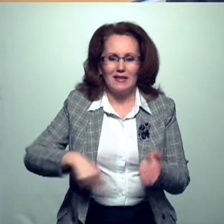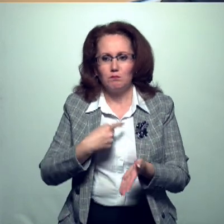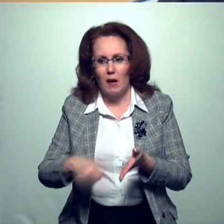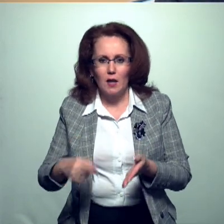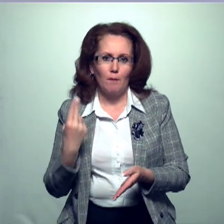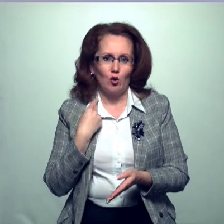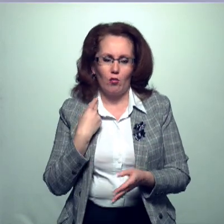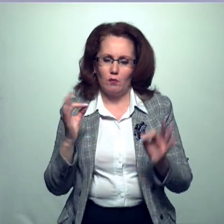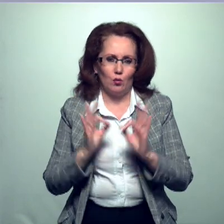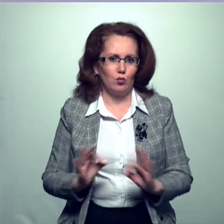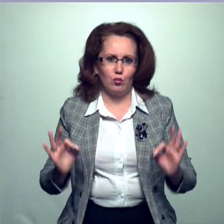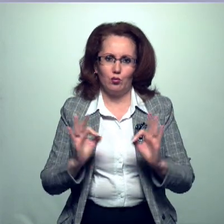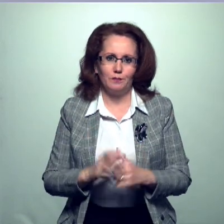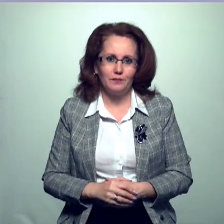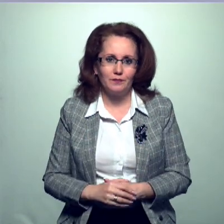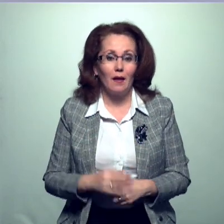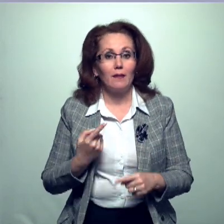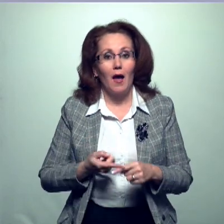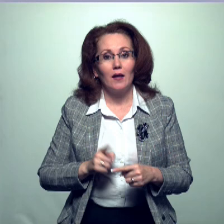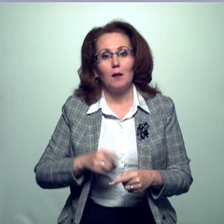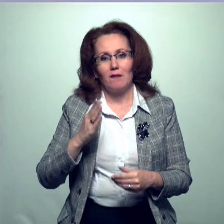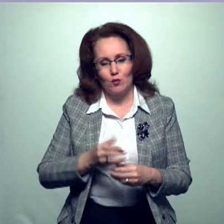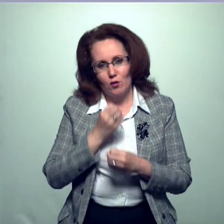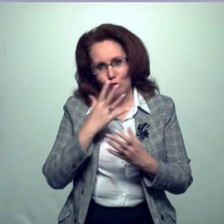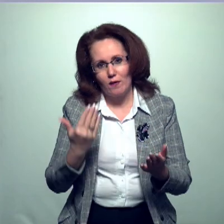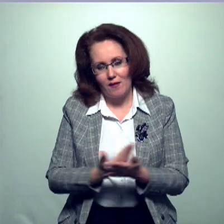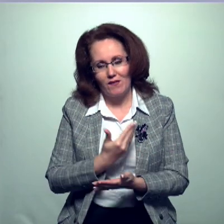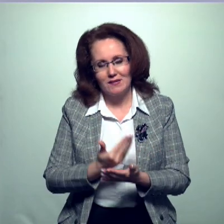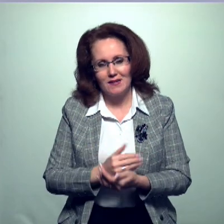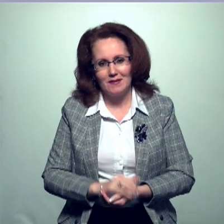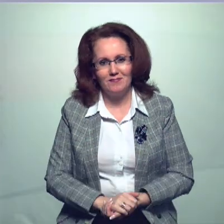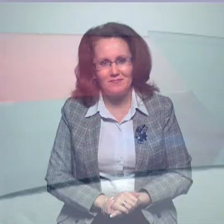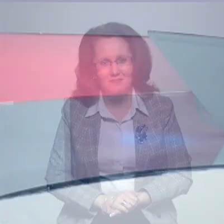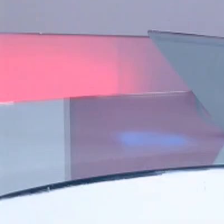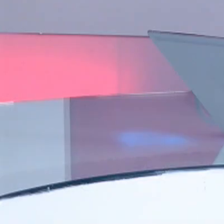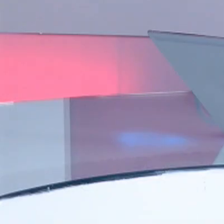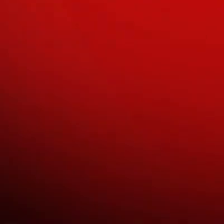списания по долгам. Наш выпуск подошел к концу. Хороших новостей и будьте здоровы!